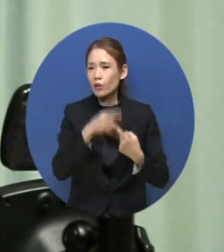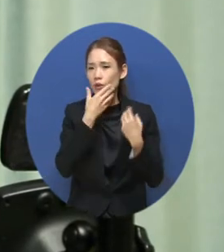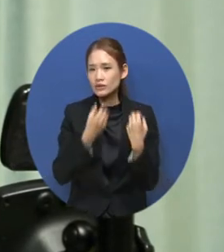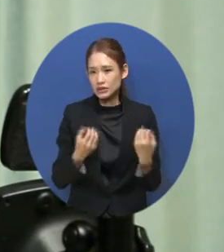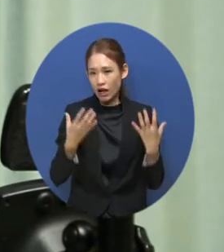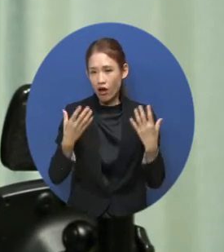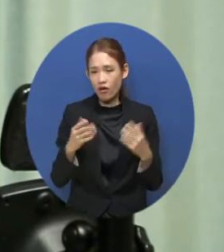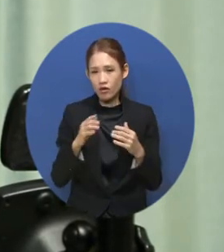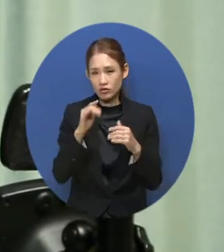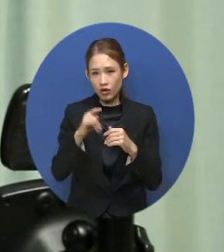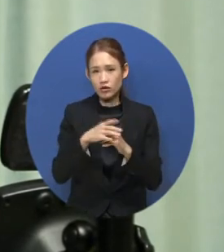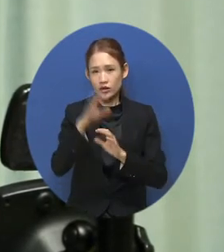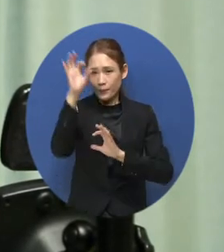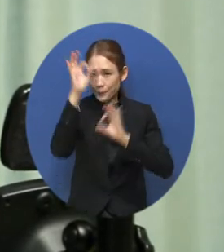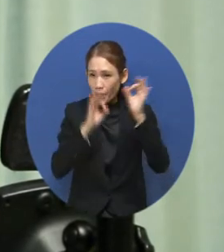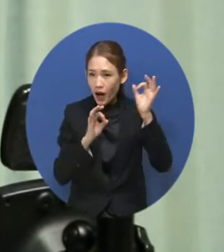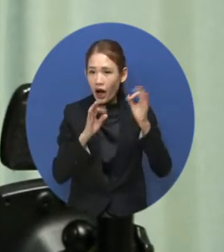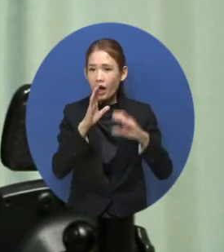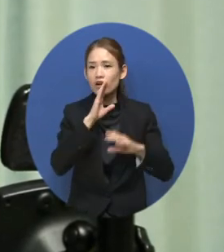사고 현장에서